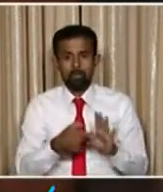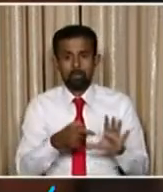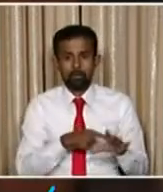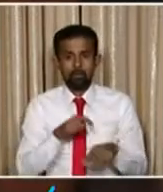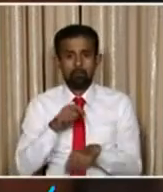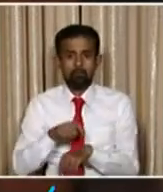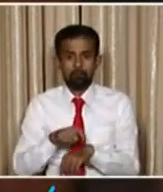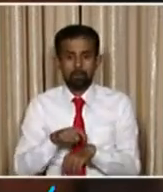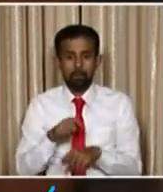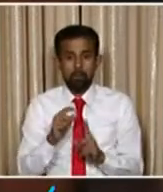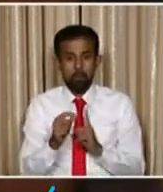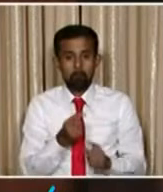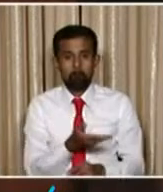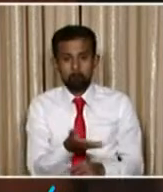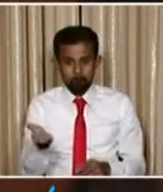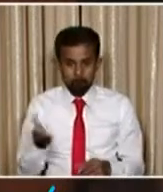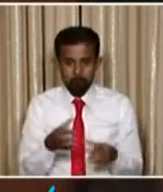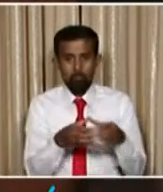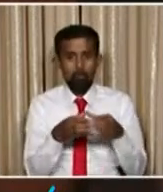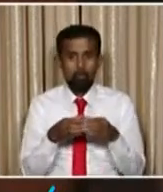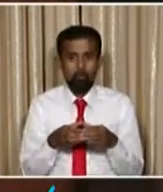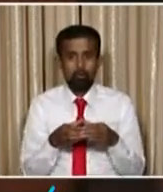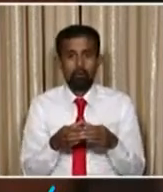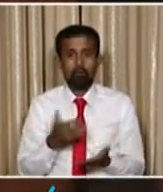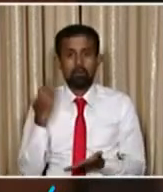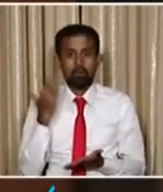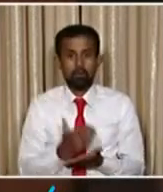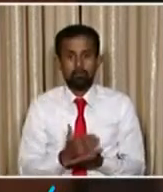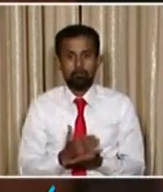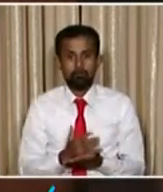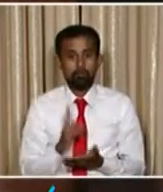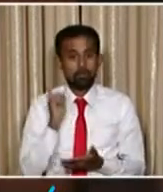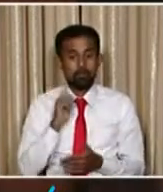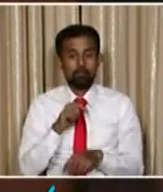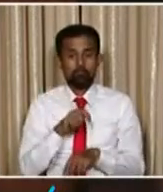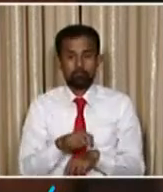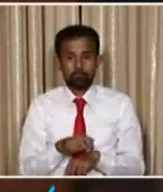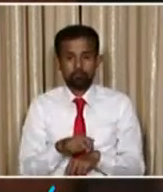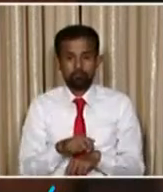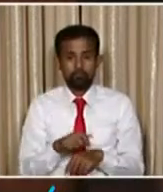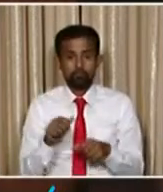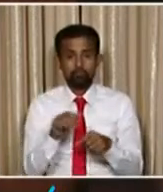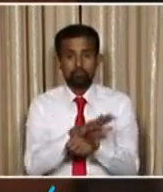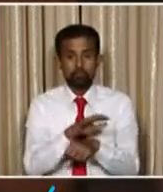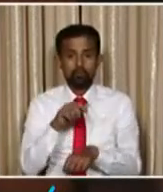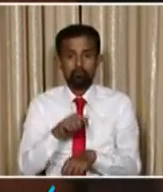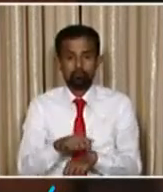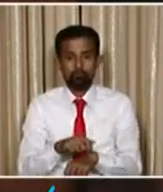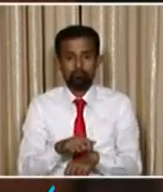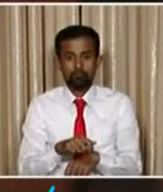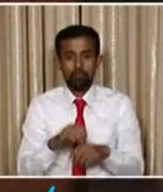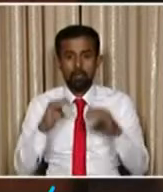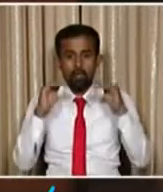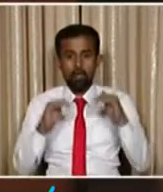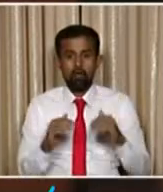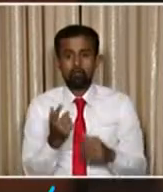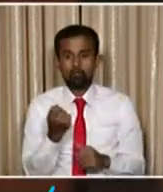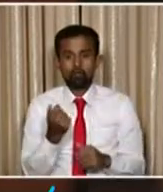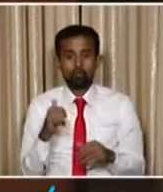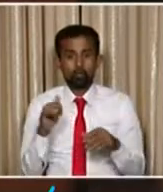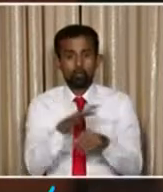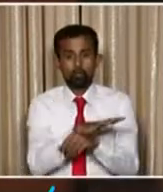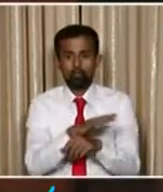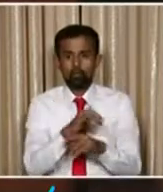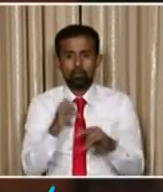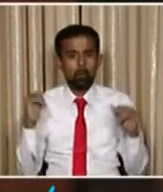වෙලාවේ මේ පාර්ලිමේන්තුවේ ඉන්න කණ්ඩායමක් තමයි ඒක බ්ලොක් කරේ. ඒ අවස්ථාවේදී කොවිඩ් කාලේදී ඉතාමත්ම අඩු මිලකට මොකද කොවිඩ් කාලේ